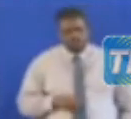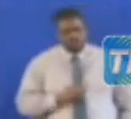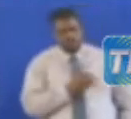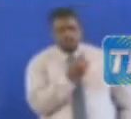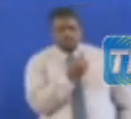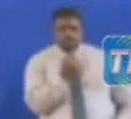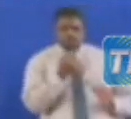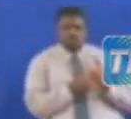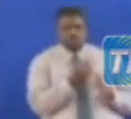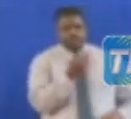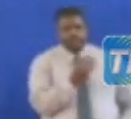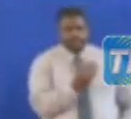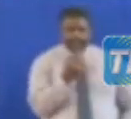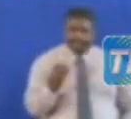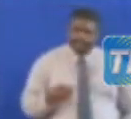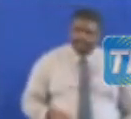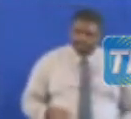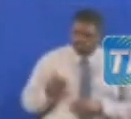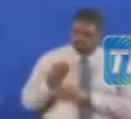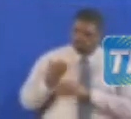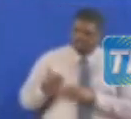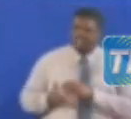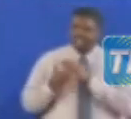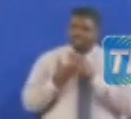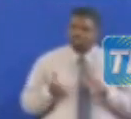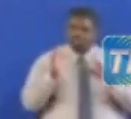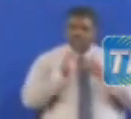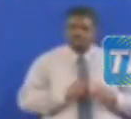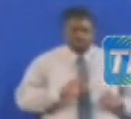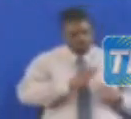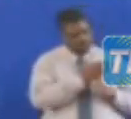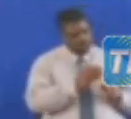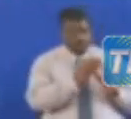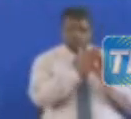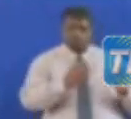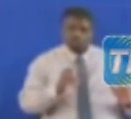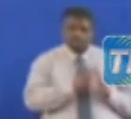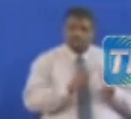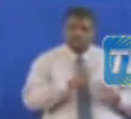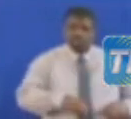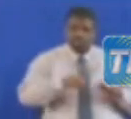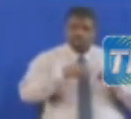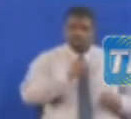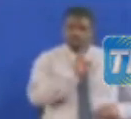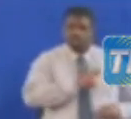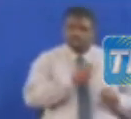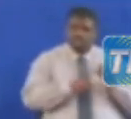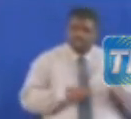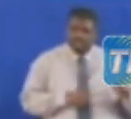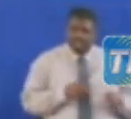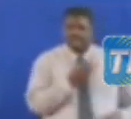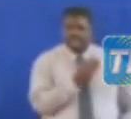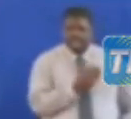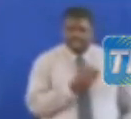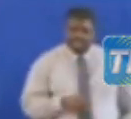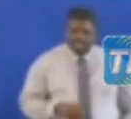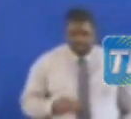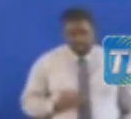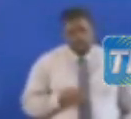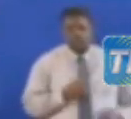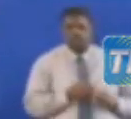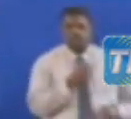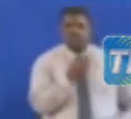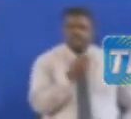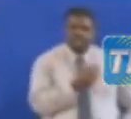bilioni 1.44. Tutajenga kukamilisha na kukarabati nyumba za makatibu tawala wa wilaya 4 kwa shilingi milioni